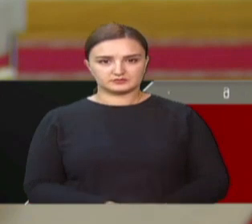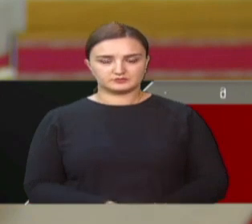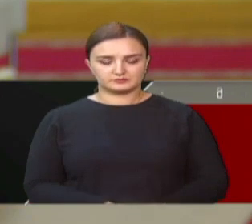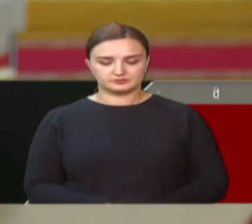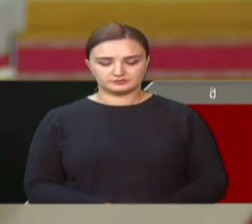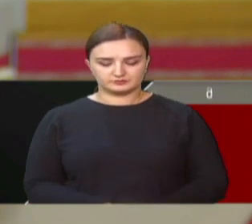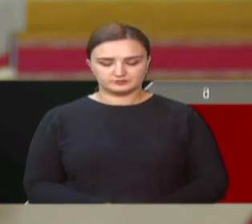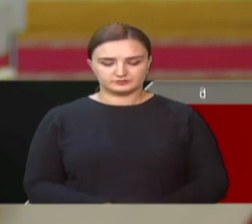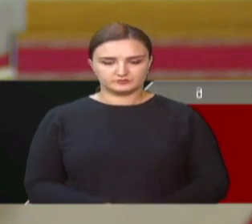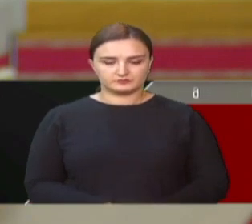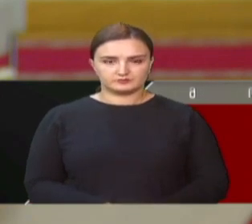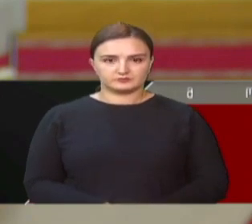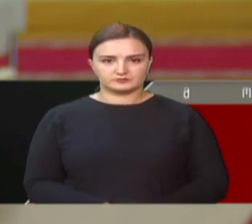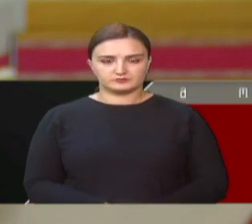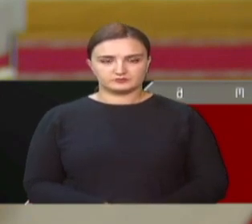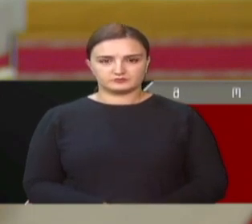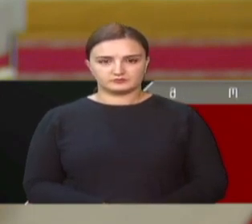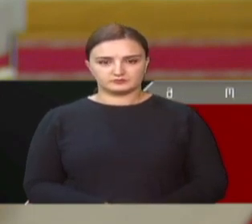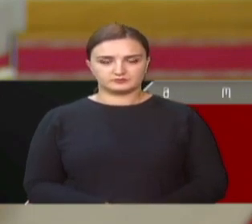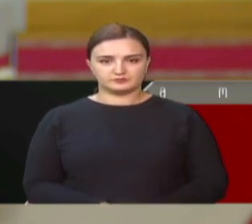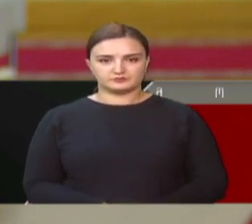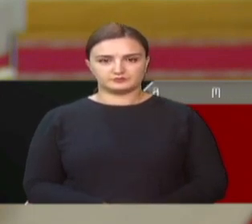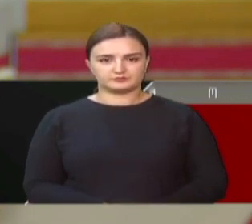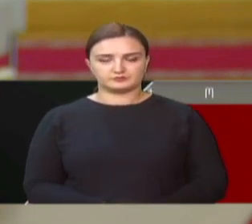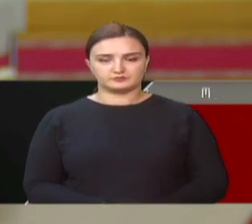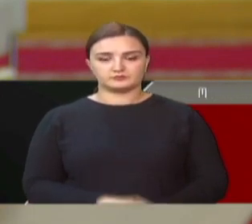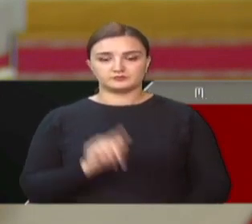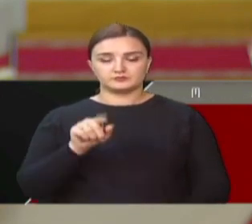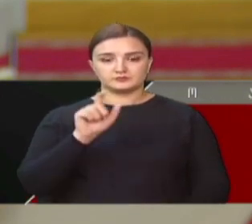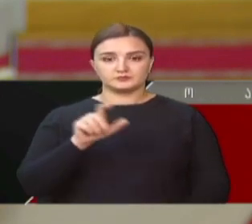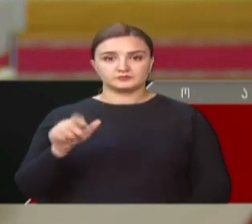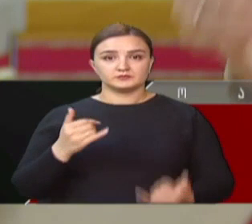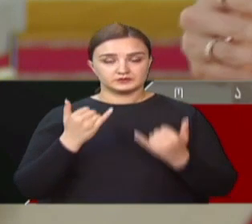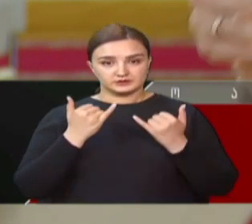აქვს საკუთარი კლეპტოკრატიული, აი ამ ადამიანებმა ეხლა